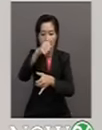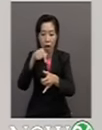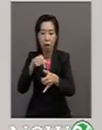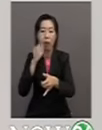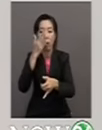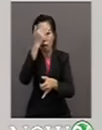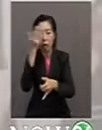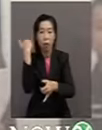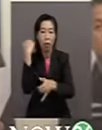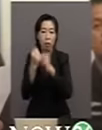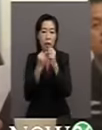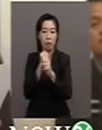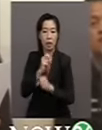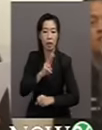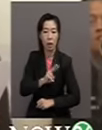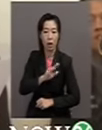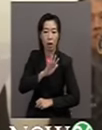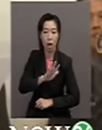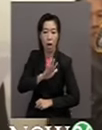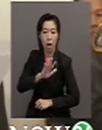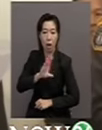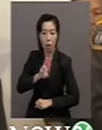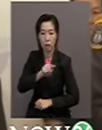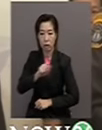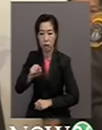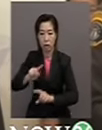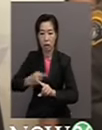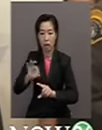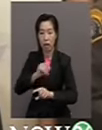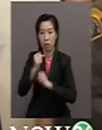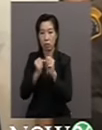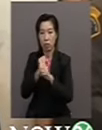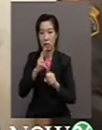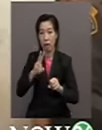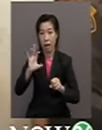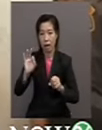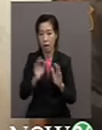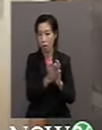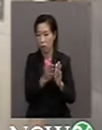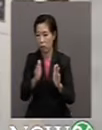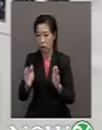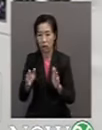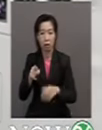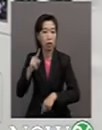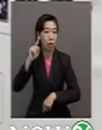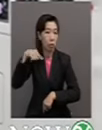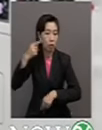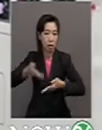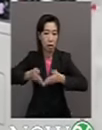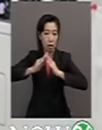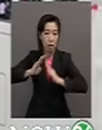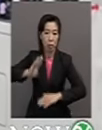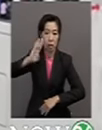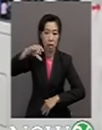แต่ปี2556ไล่มาจนถึงกันยายน2559ต่อเนื่องกันผู้ต้องหาจัดตั้งบริษัทที่ชื่อว่